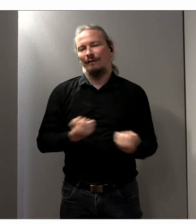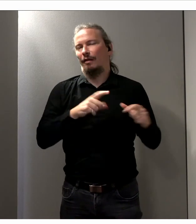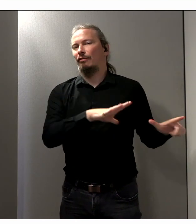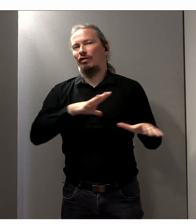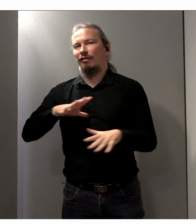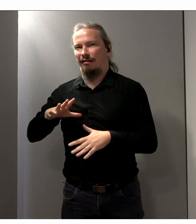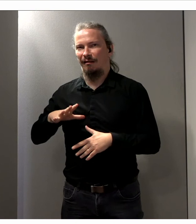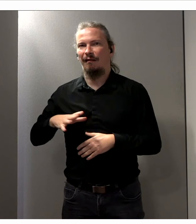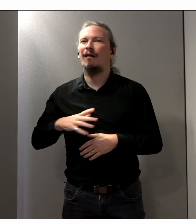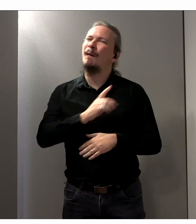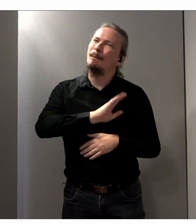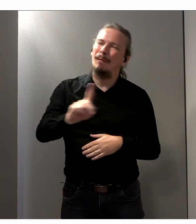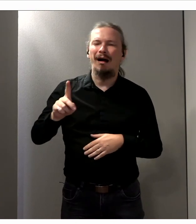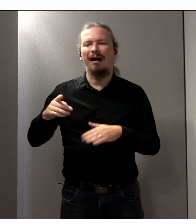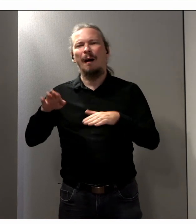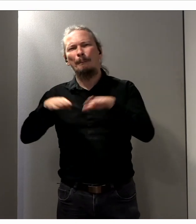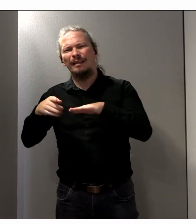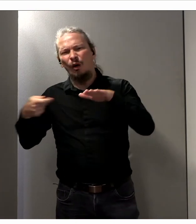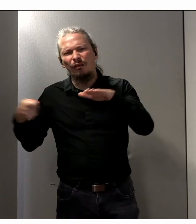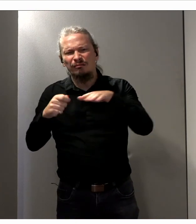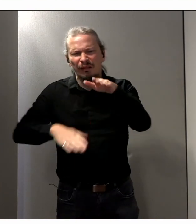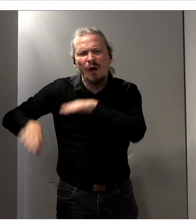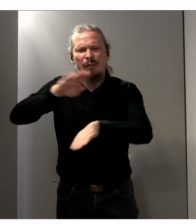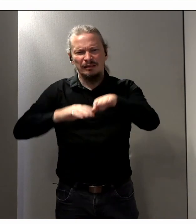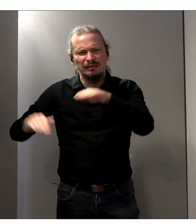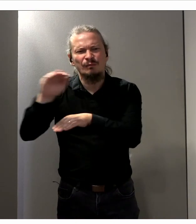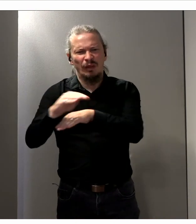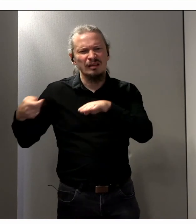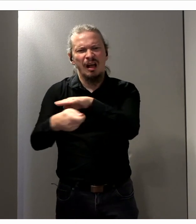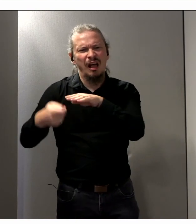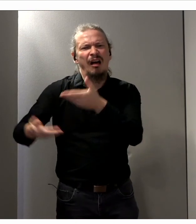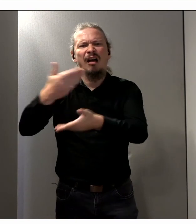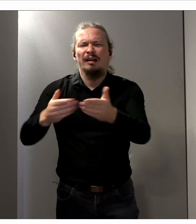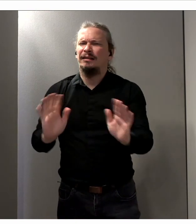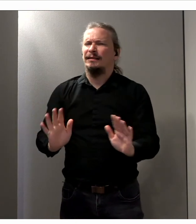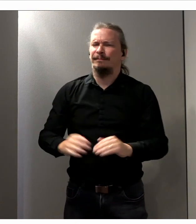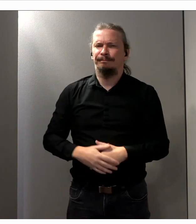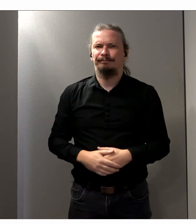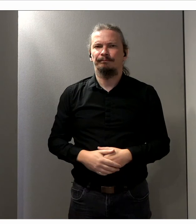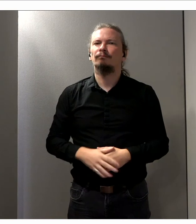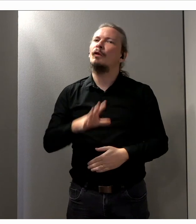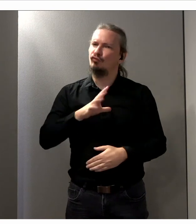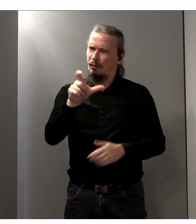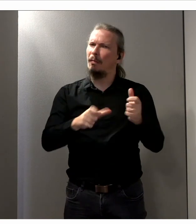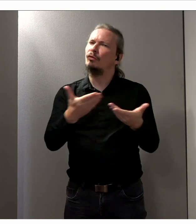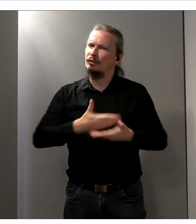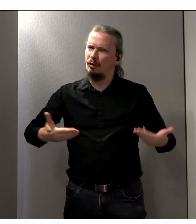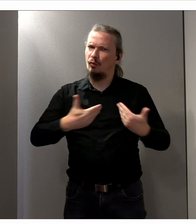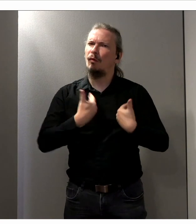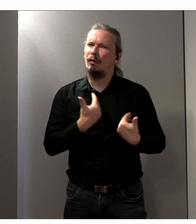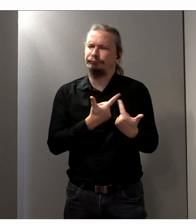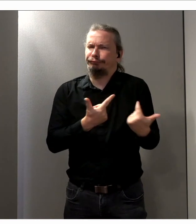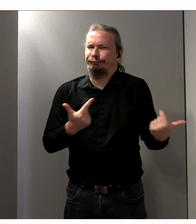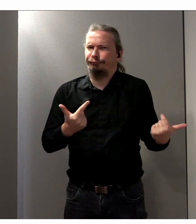personnes, plutôt que sur des méthodes de compensation ou de protection. De nombreuses personnes en situation de